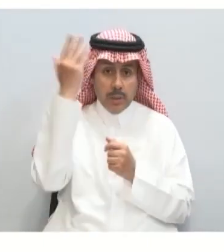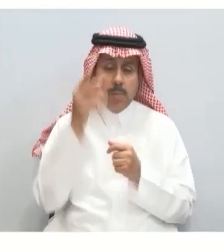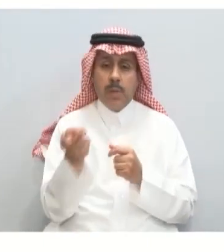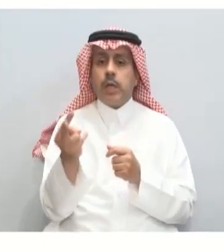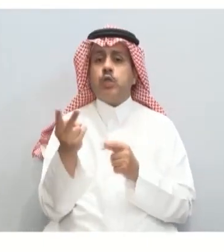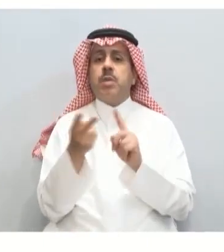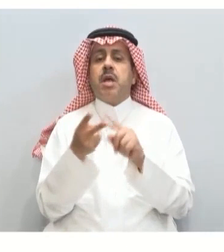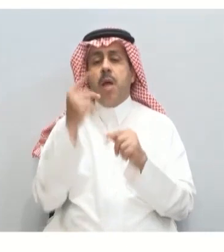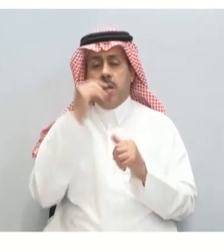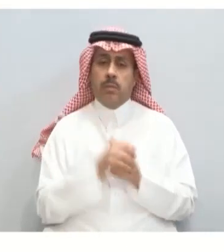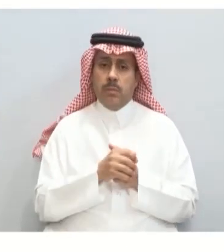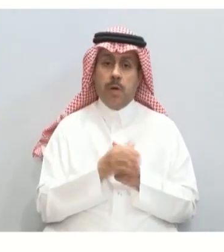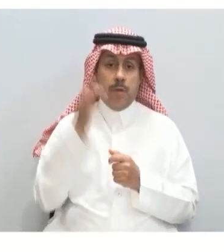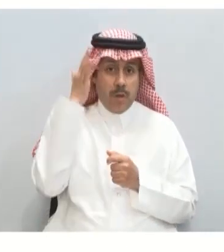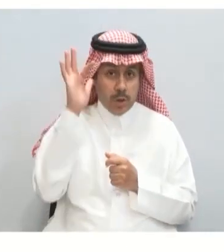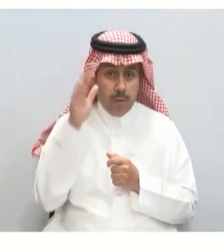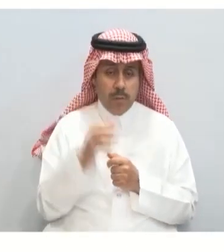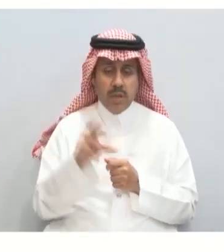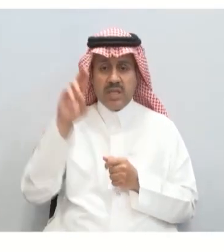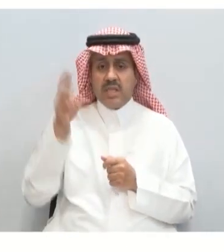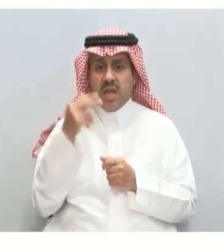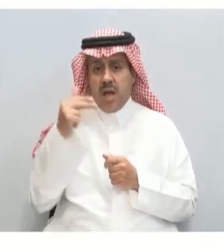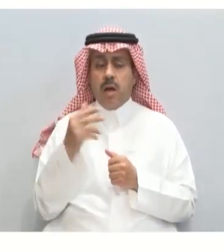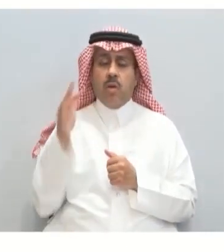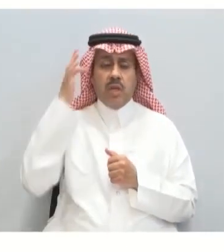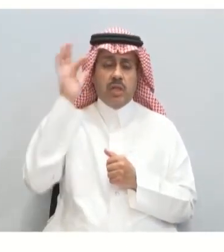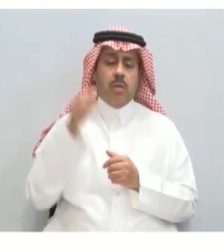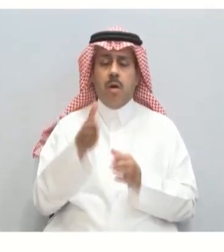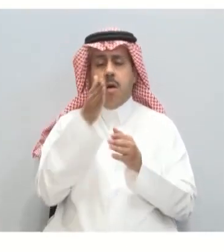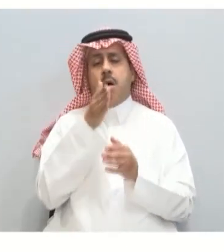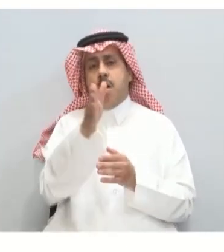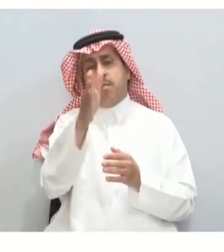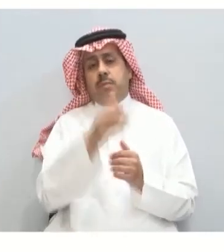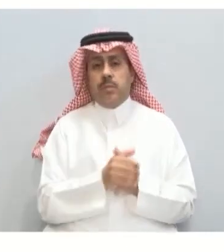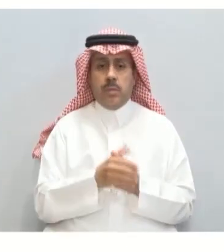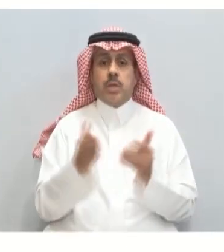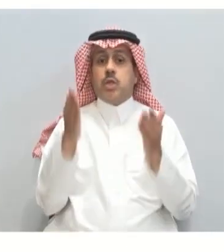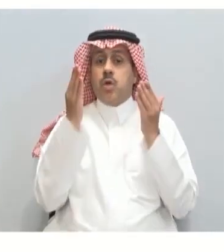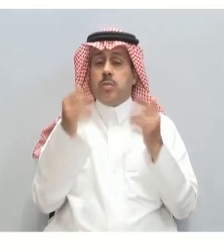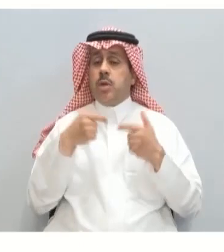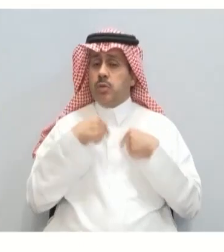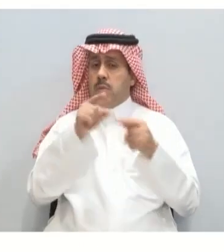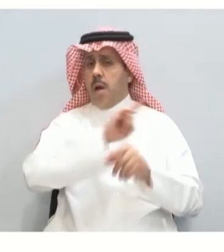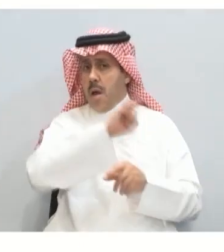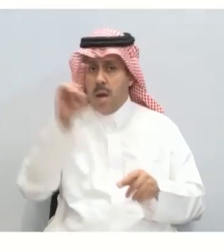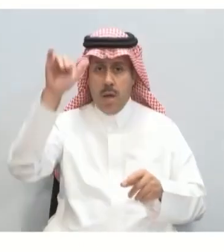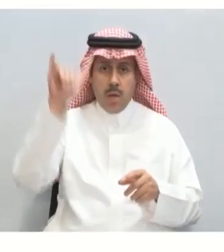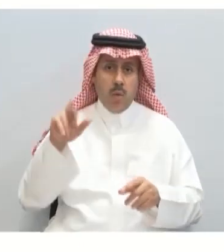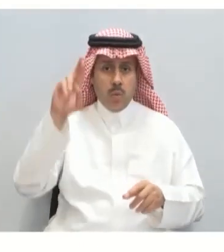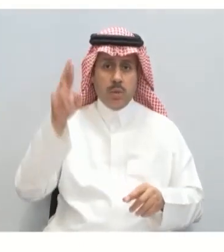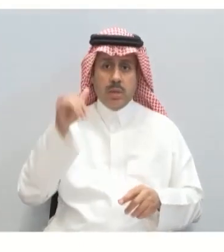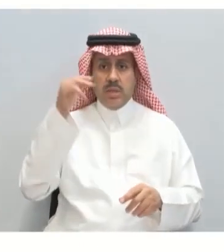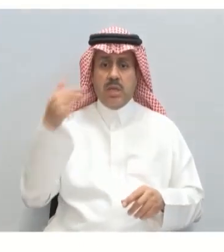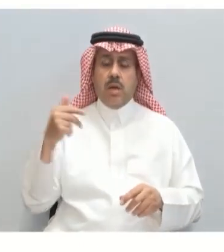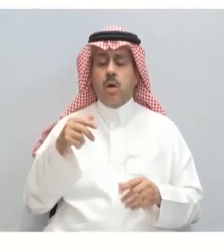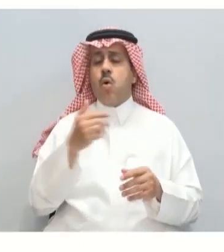من اصابع الله فاذا شاء ازاغ واذا شاء اقامه نسال الله تعالى ان يزيغ قلوبنا بعد